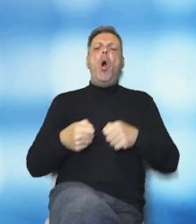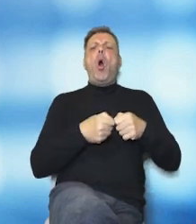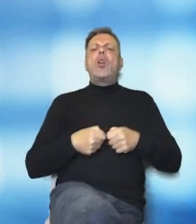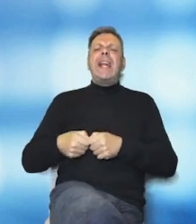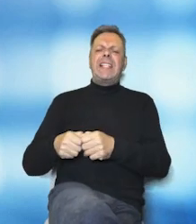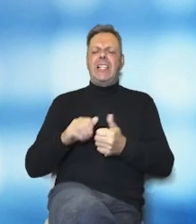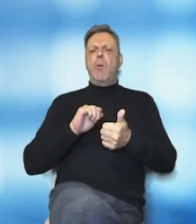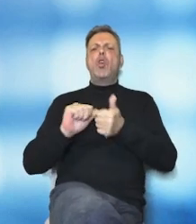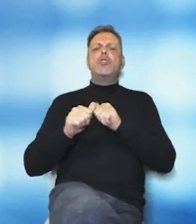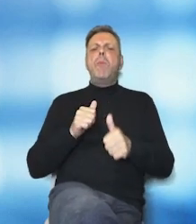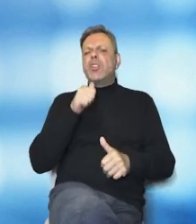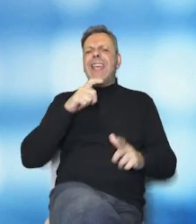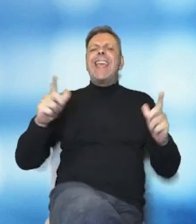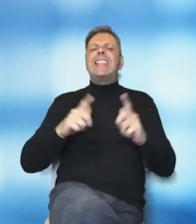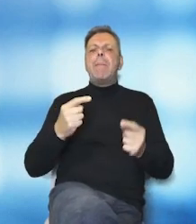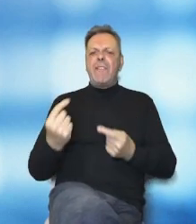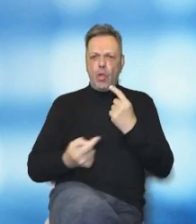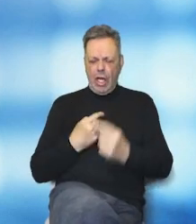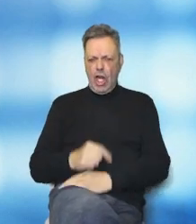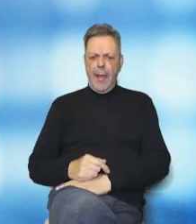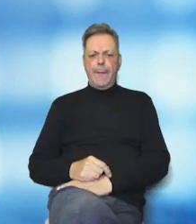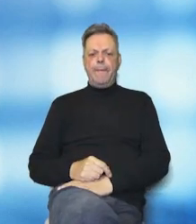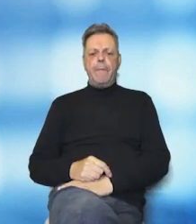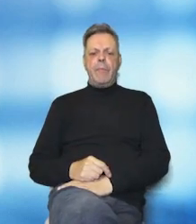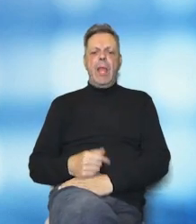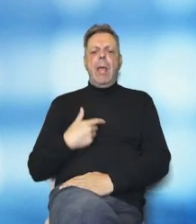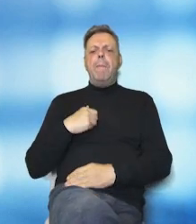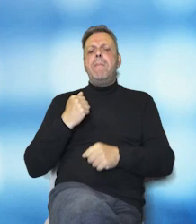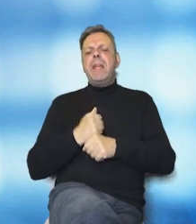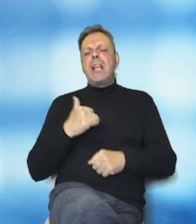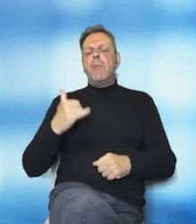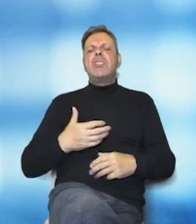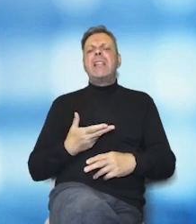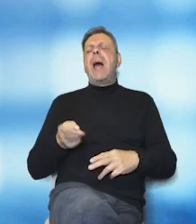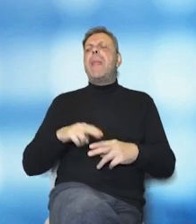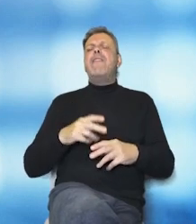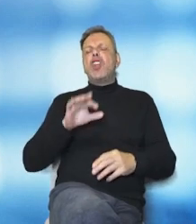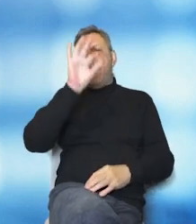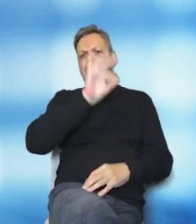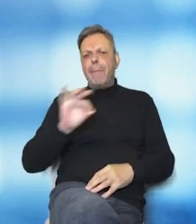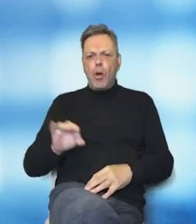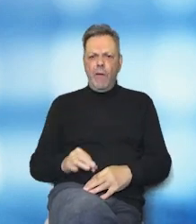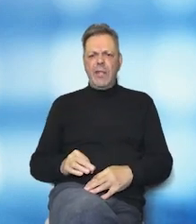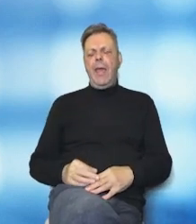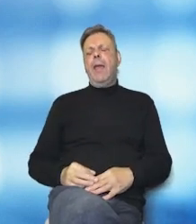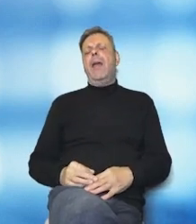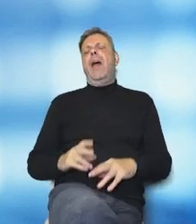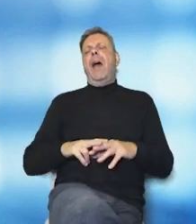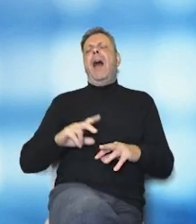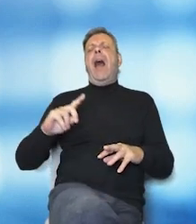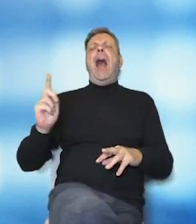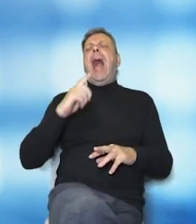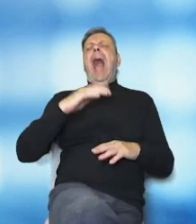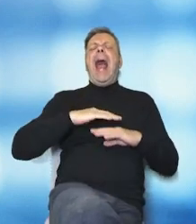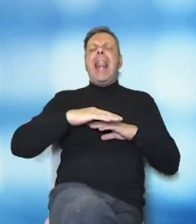organizacijom sportskih i zabavnih događaja. Mi radimo sada najviše na projektu Highlander, koji se